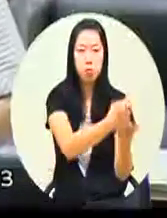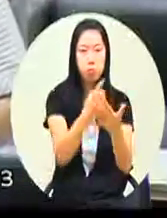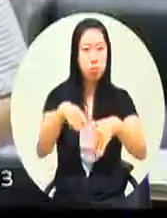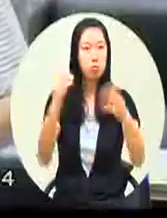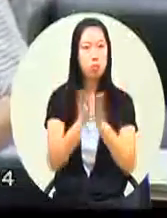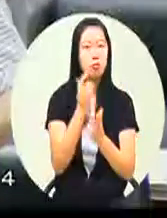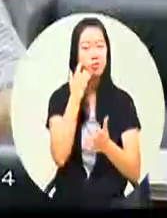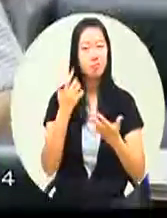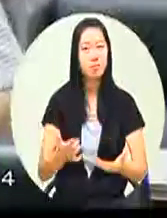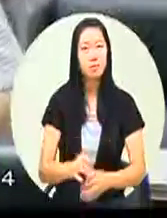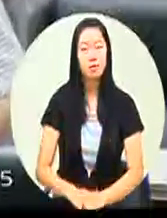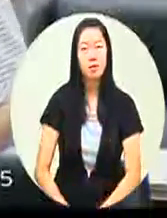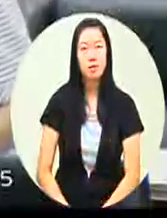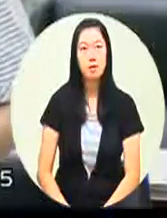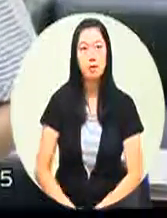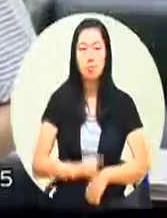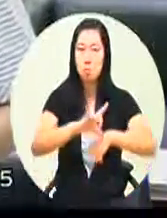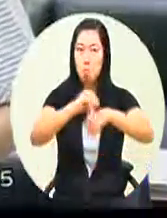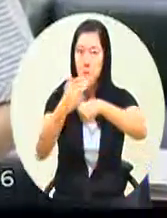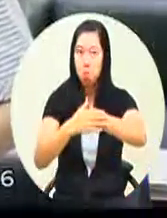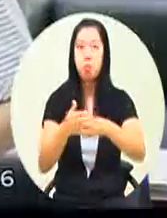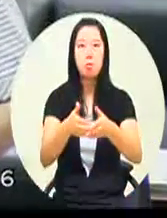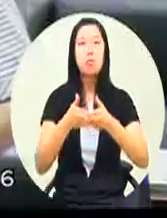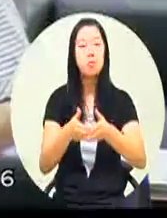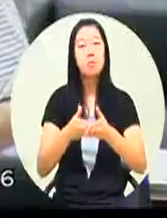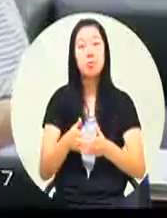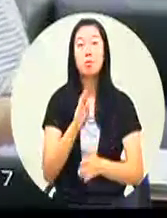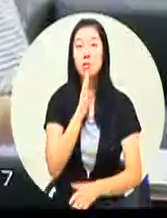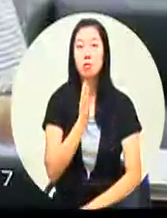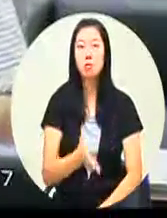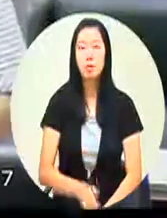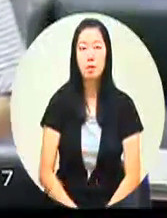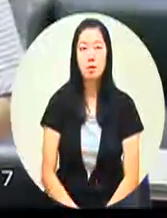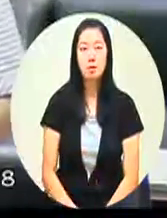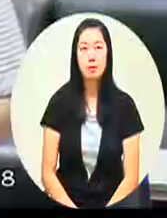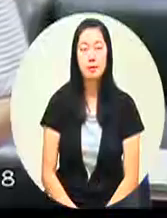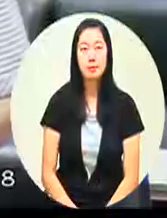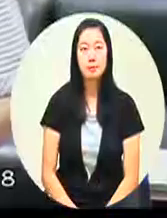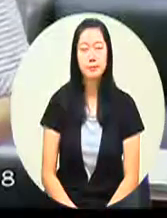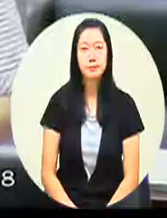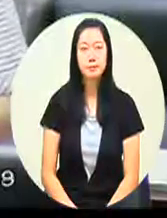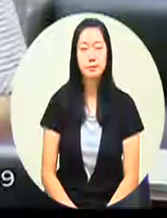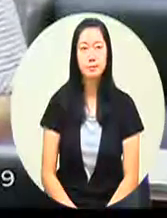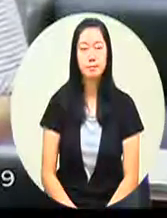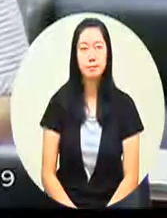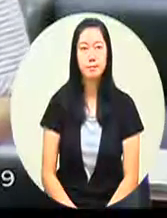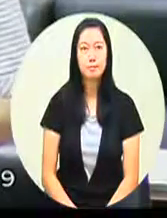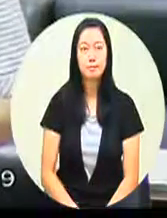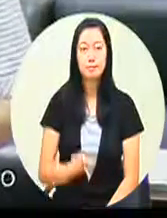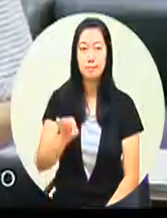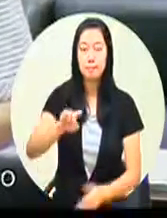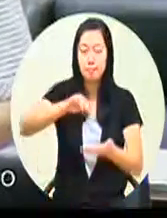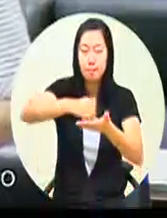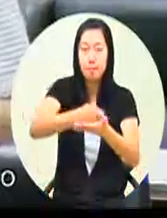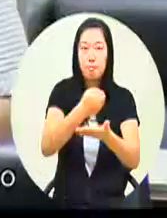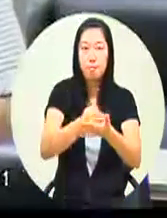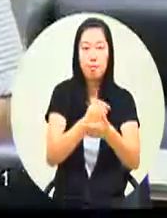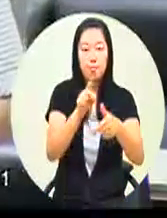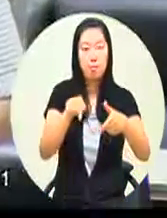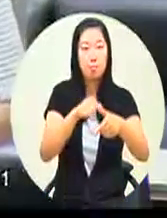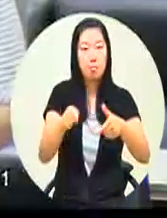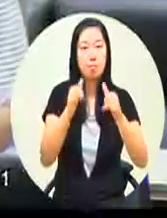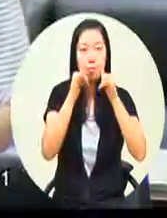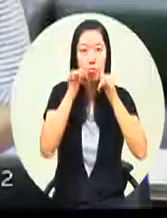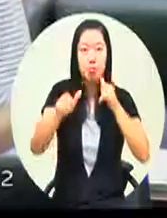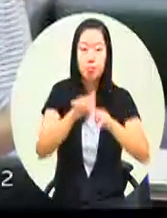要，那么多时间了，总该要排到了吧？对，而且这。鹅阿寮鱼缸这个安全的问题啊，